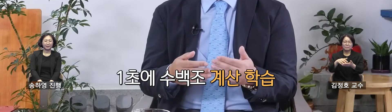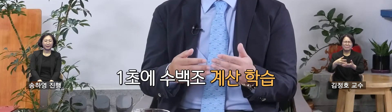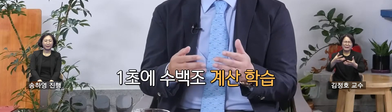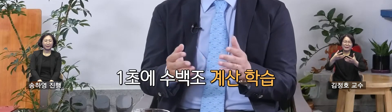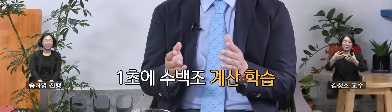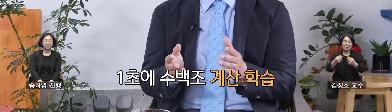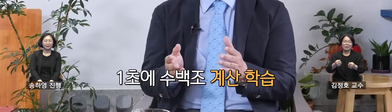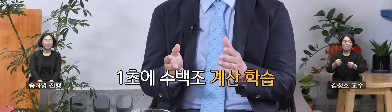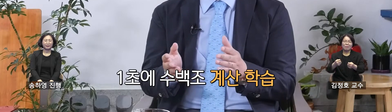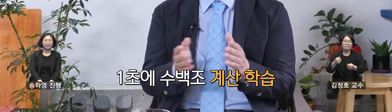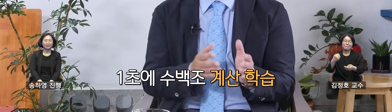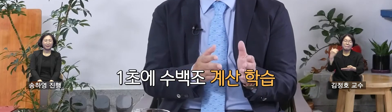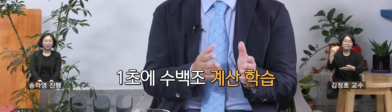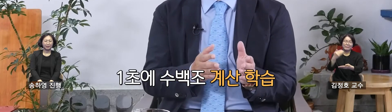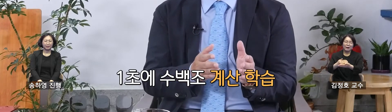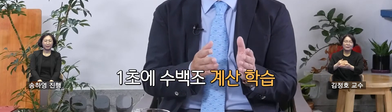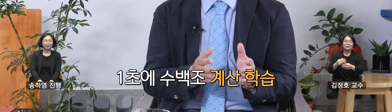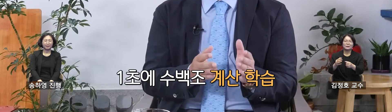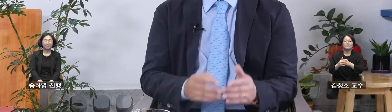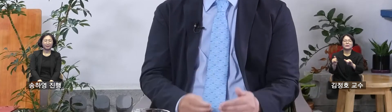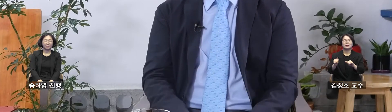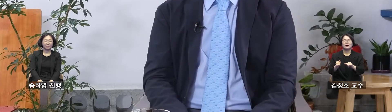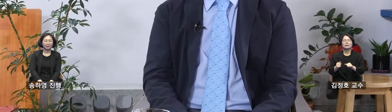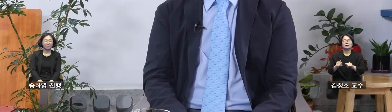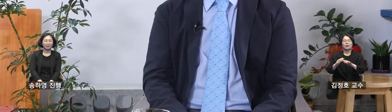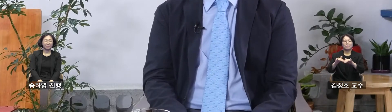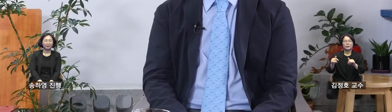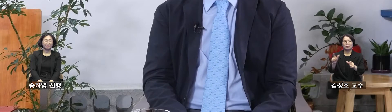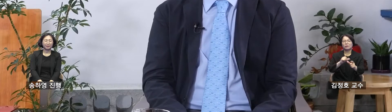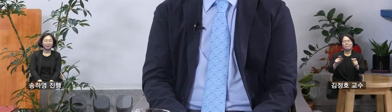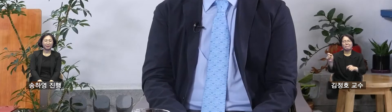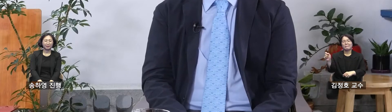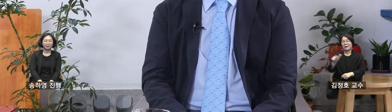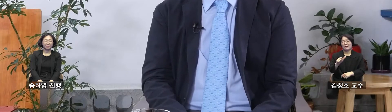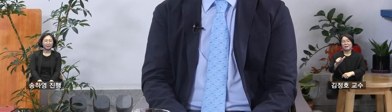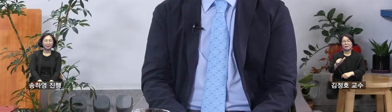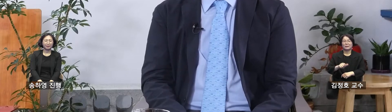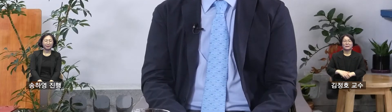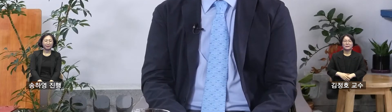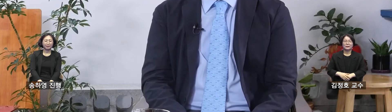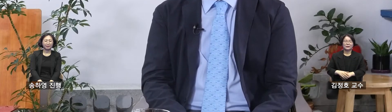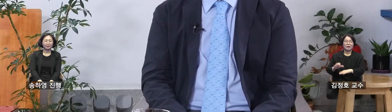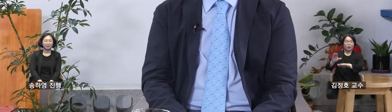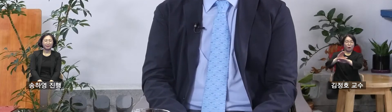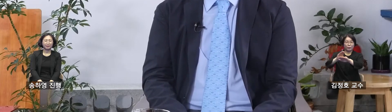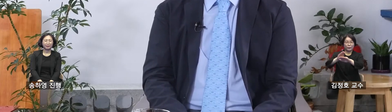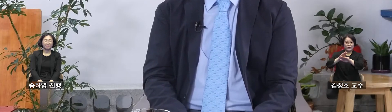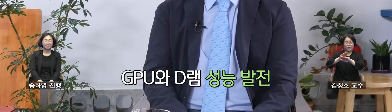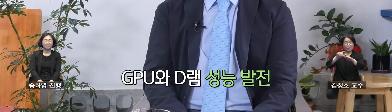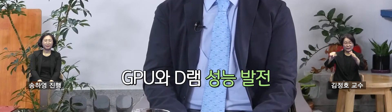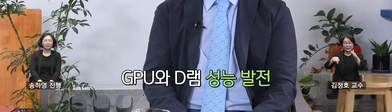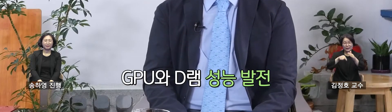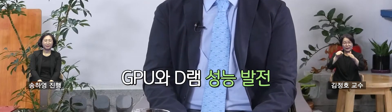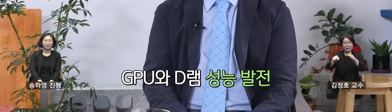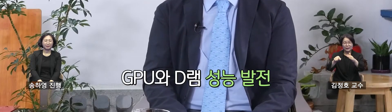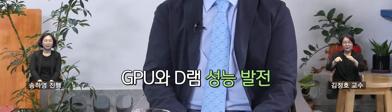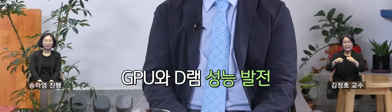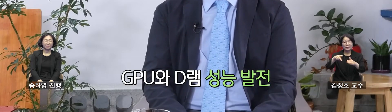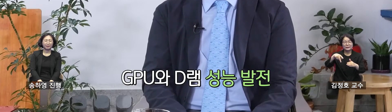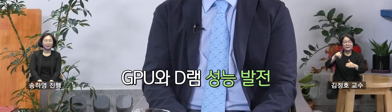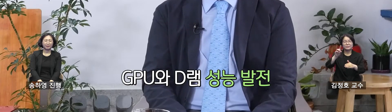하기 때문에 인간보다 훨씬 빠르고 대량을 하는데 그 컴퓨터 내에